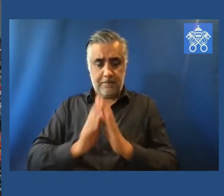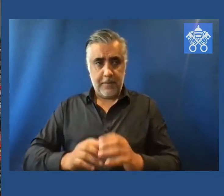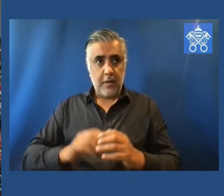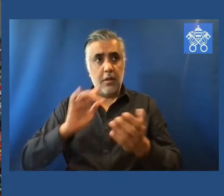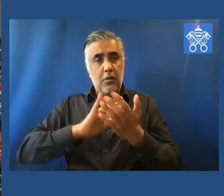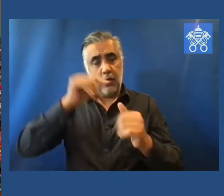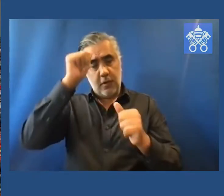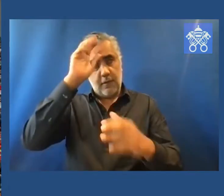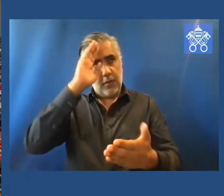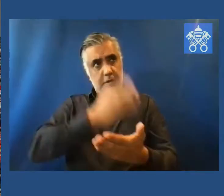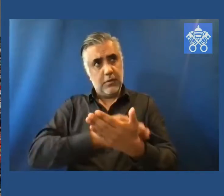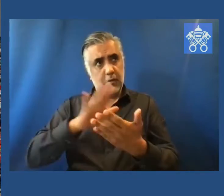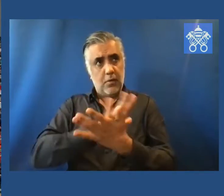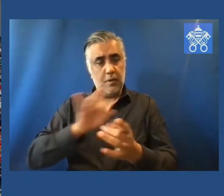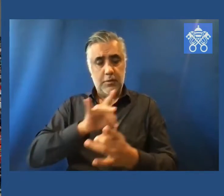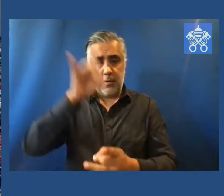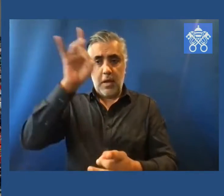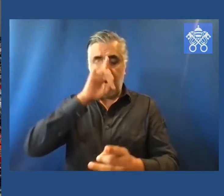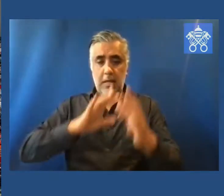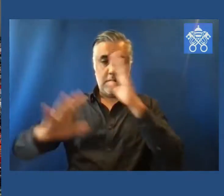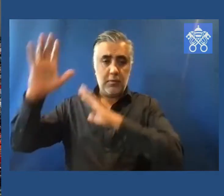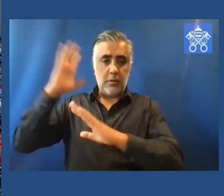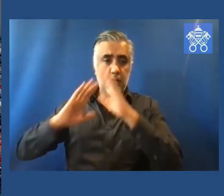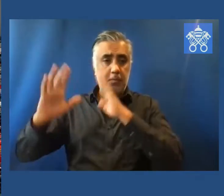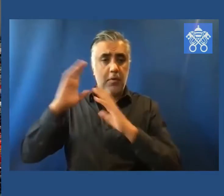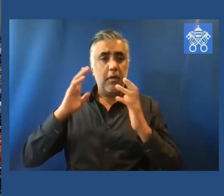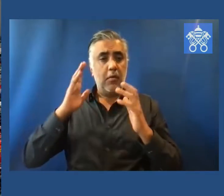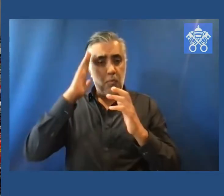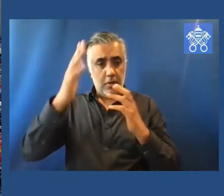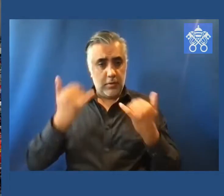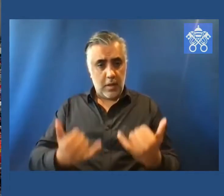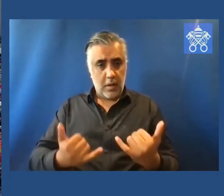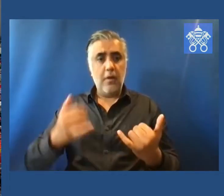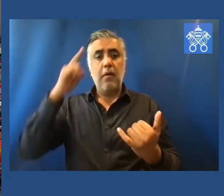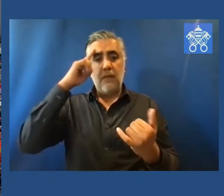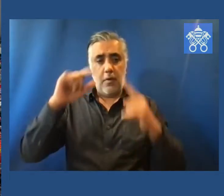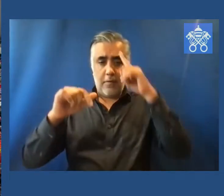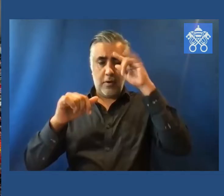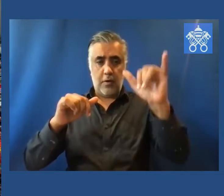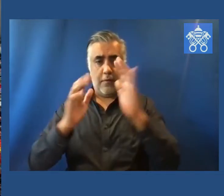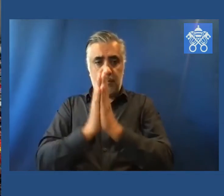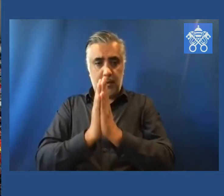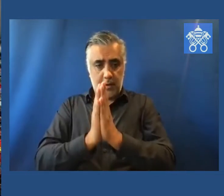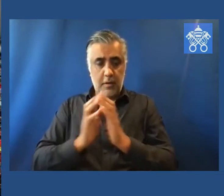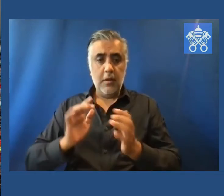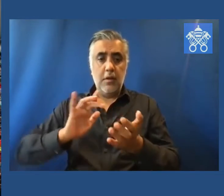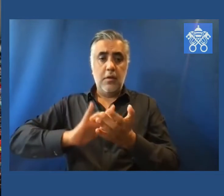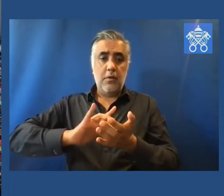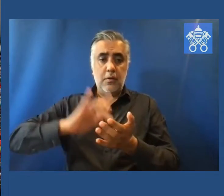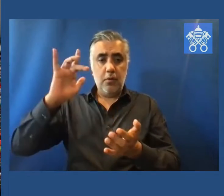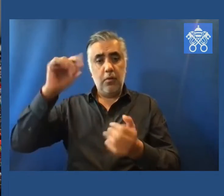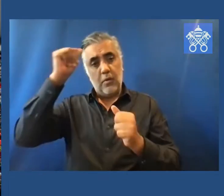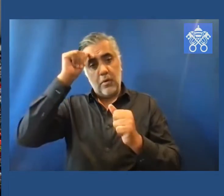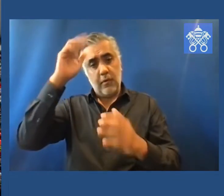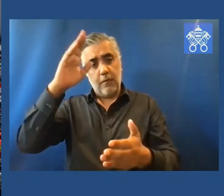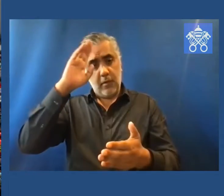nostrum. Amen. Gloria Patri et Filio et Spiritui Sancto. Sicut erat in principio et nunc et semper, et in